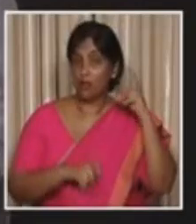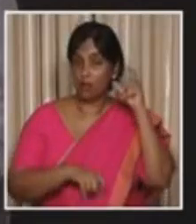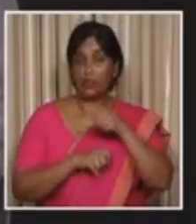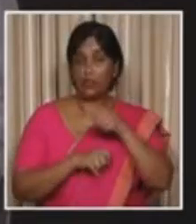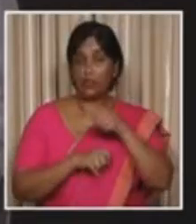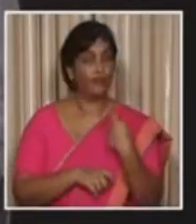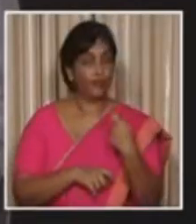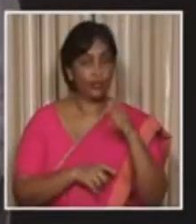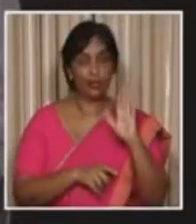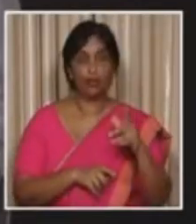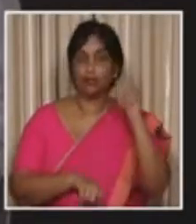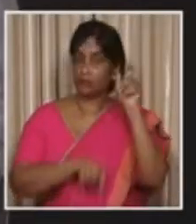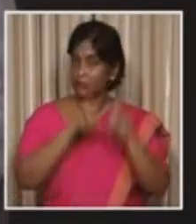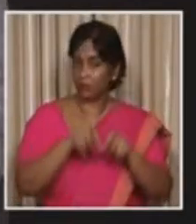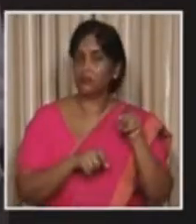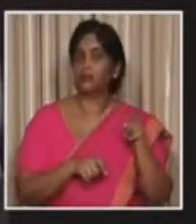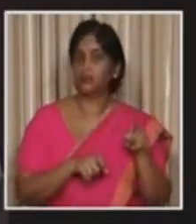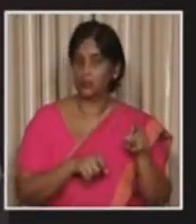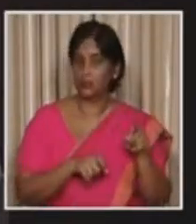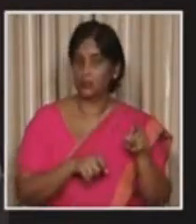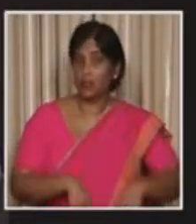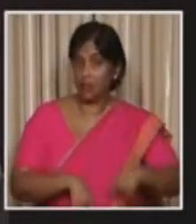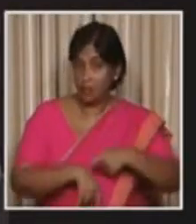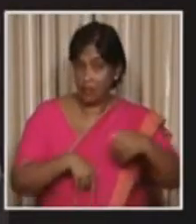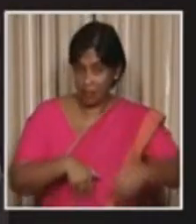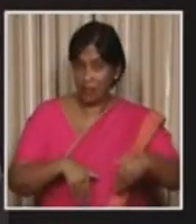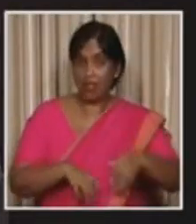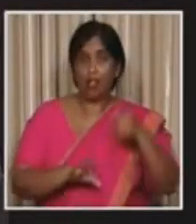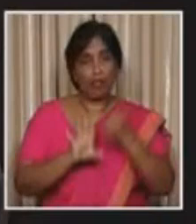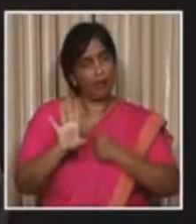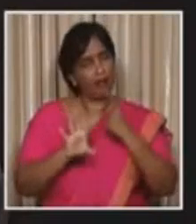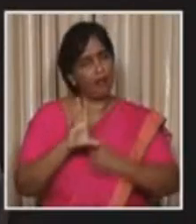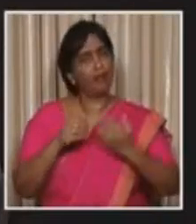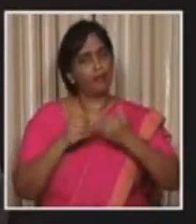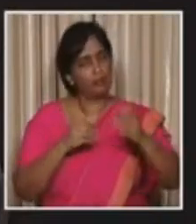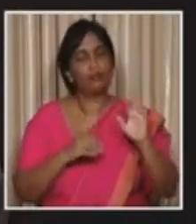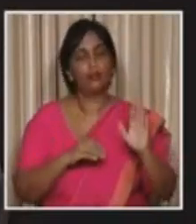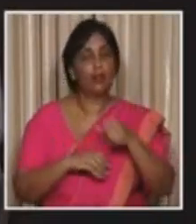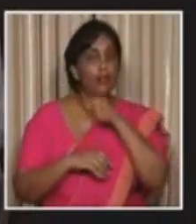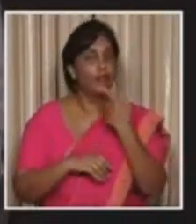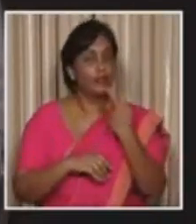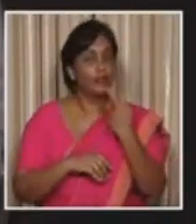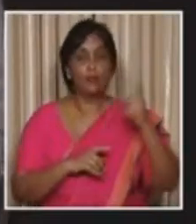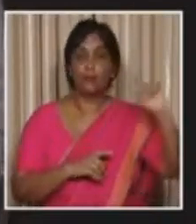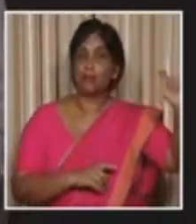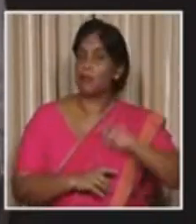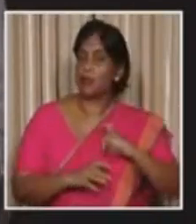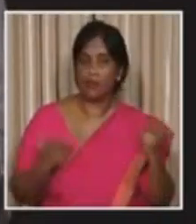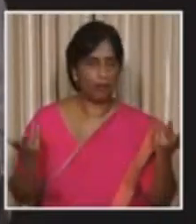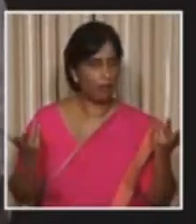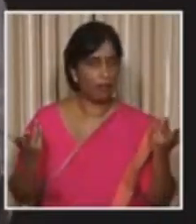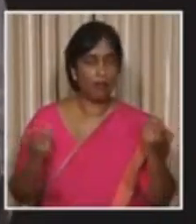උදාහමුදාවෙම විශ්‍රාම ගිහිපු නිලධාරීන්ට මේ මොහොත වෙනකොටත් අවුරුදු ගණන් ගිහිල්ලා විශ්‍රාම පාරිතෝෂිකය ලැබිලත්